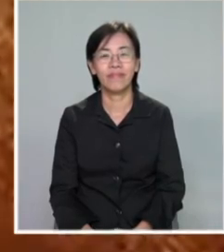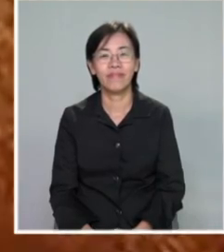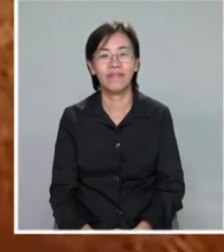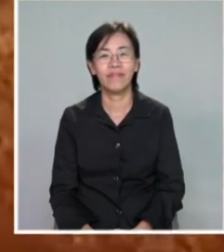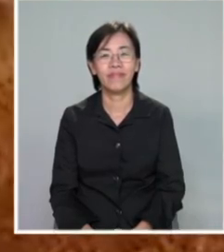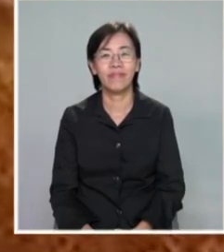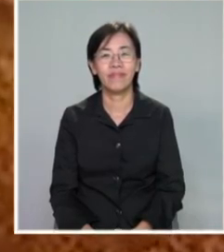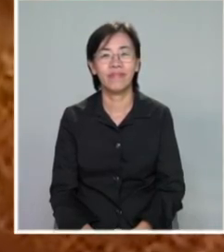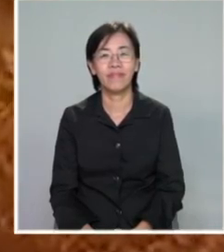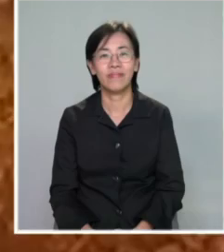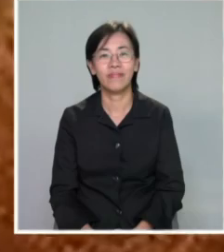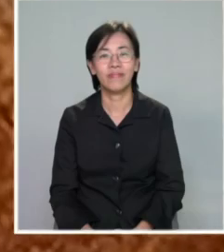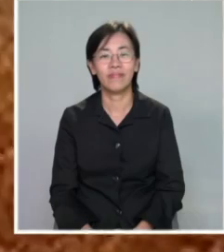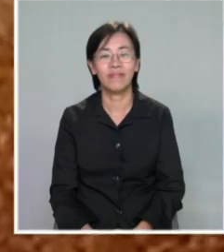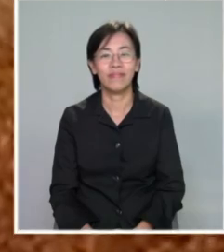ลูก